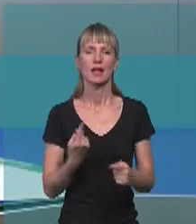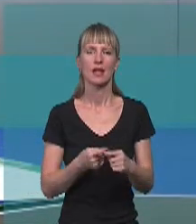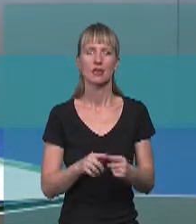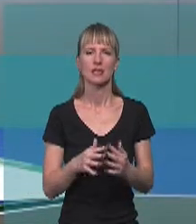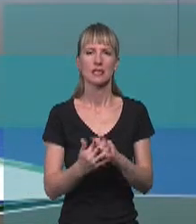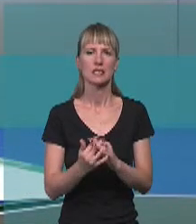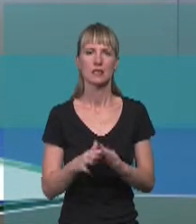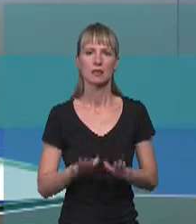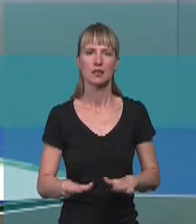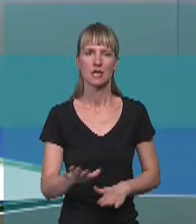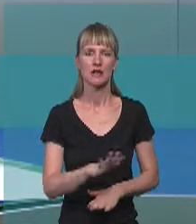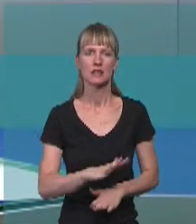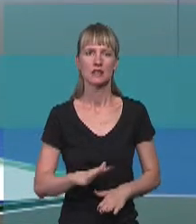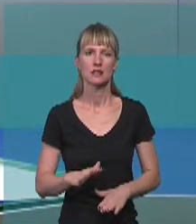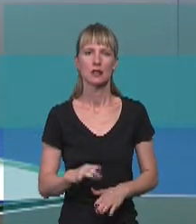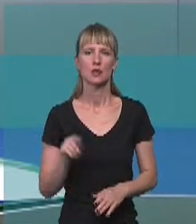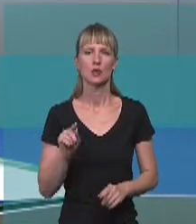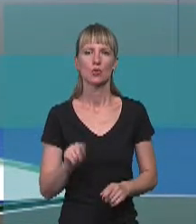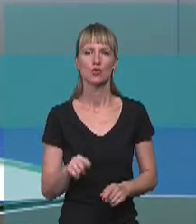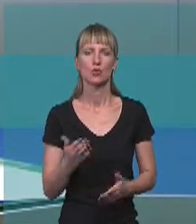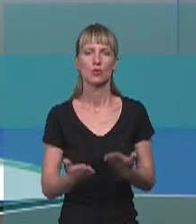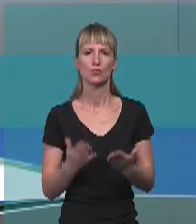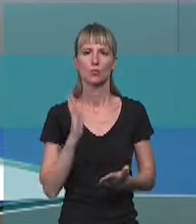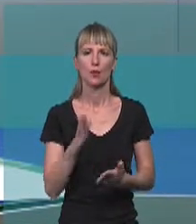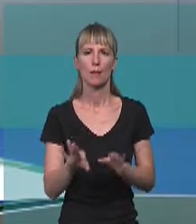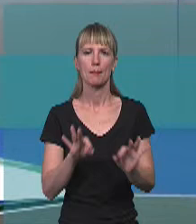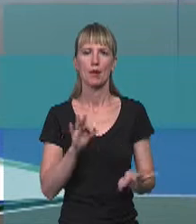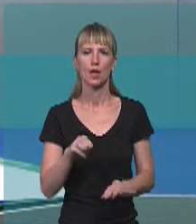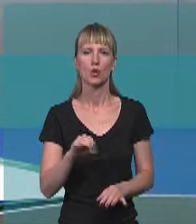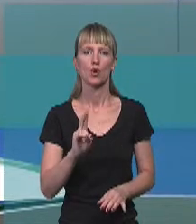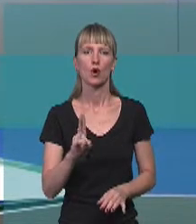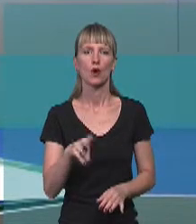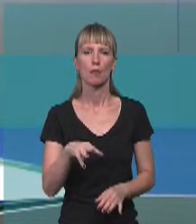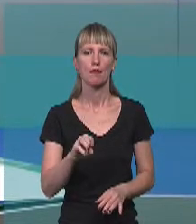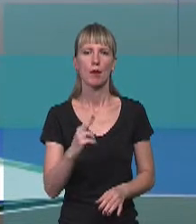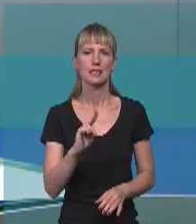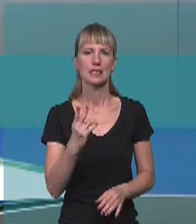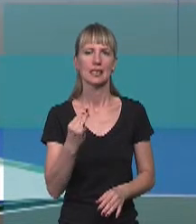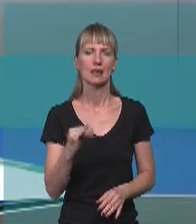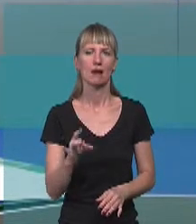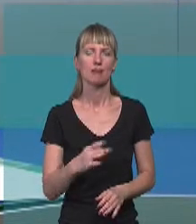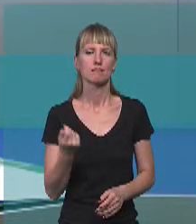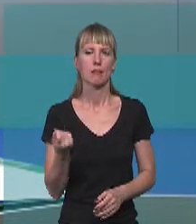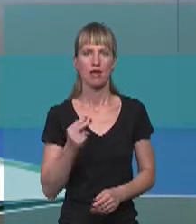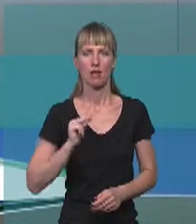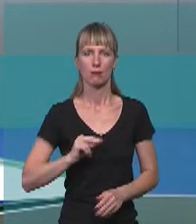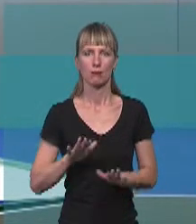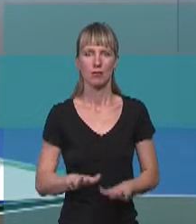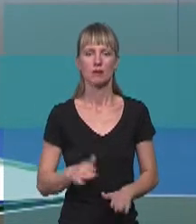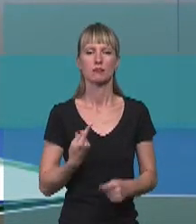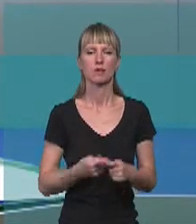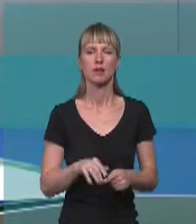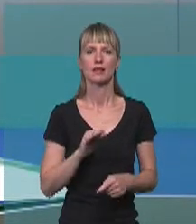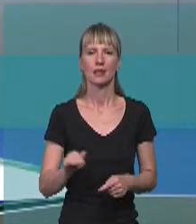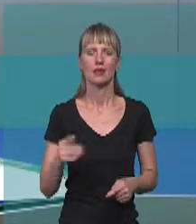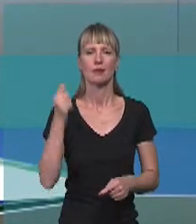сільські, яка сільська місцевість, да? Тому що якщо ми будемо брати Токмацький район, то там дуже мало вакансій, і тому діти прогнозують,